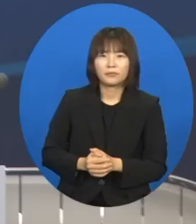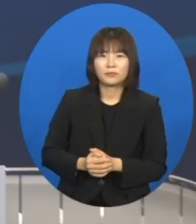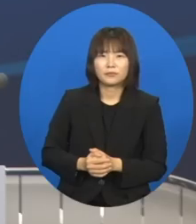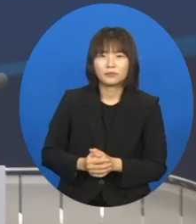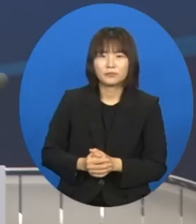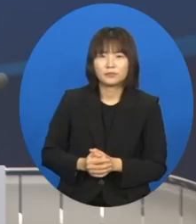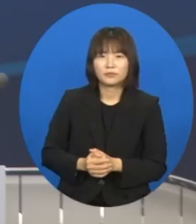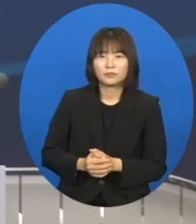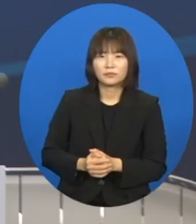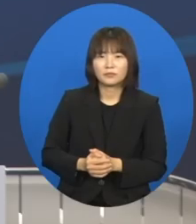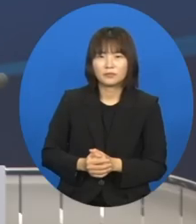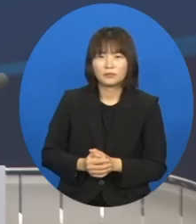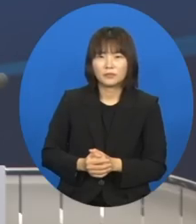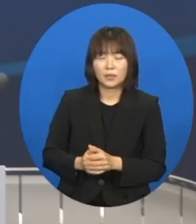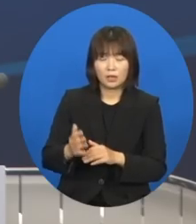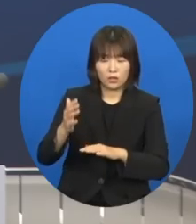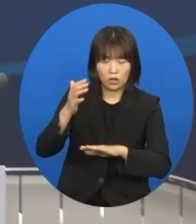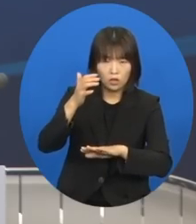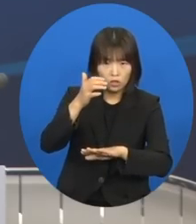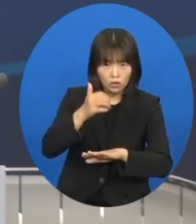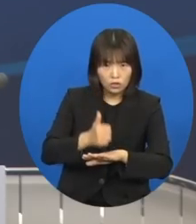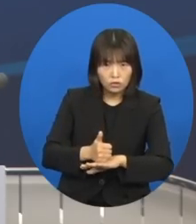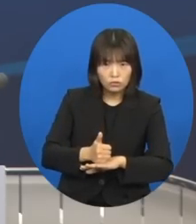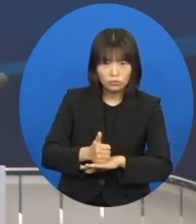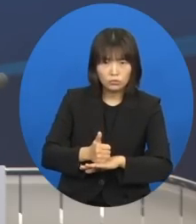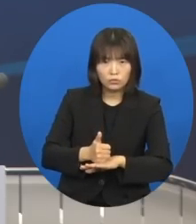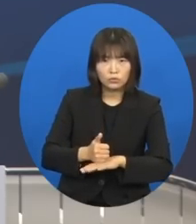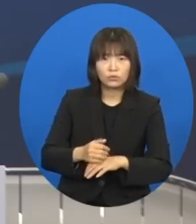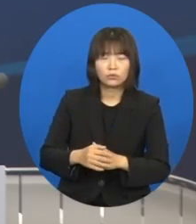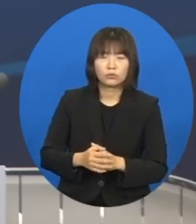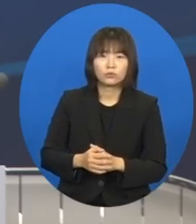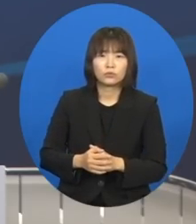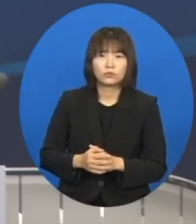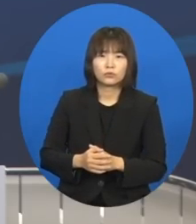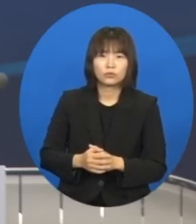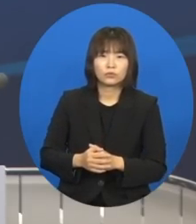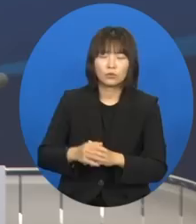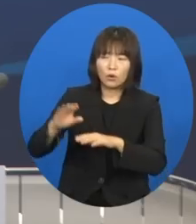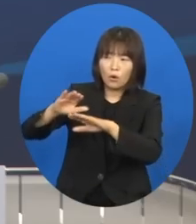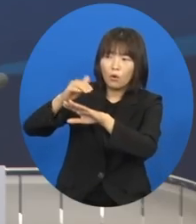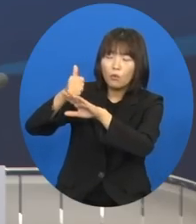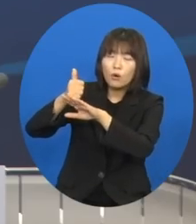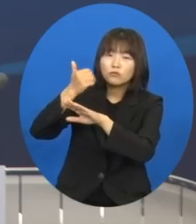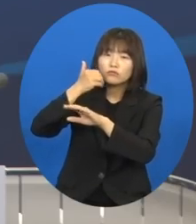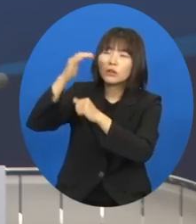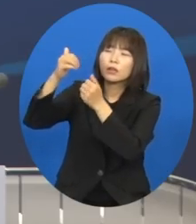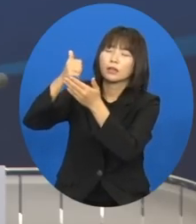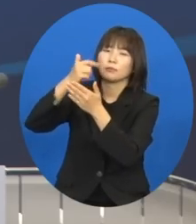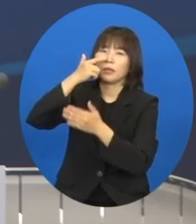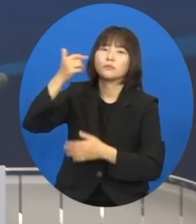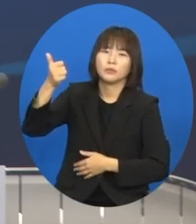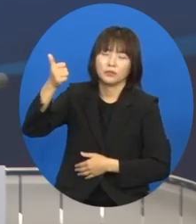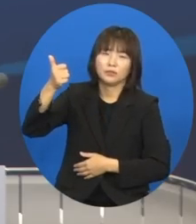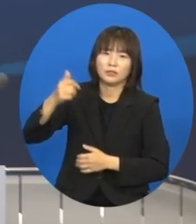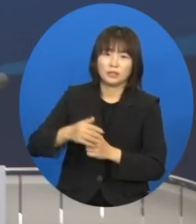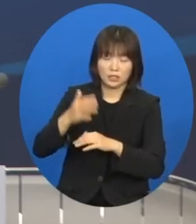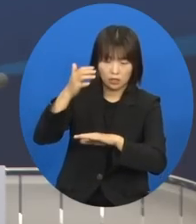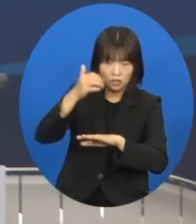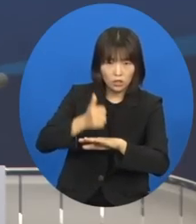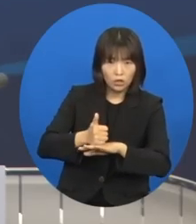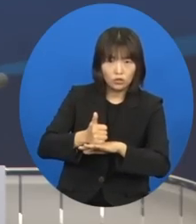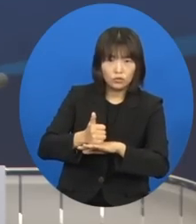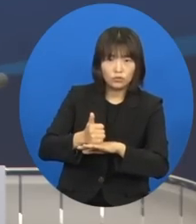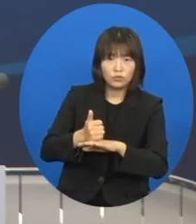이제 그러면서 결국엔 왕, 왕은 여기서 말하는 하나님 아버지 이제 의미합니다. 그래서 결국은 이제